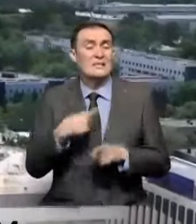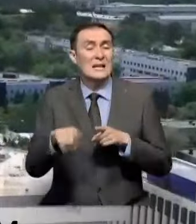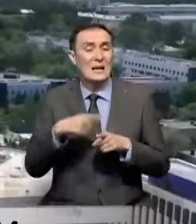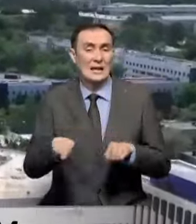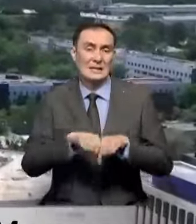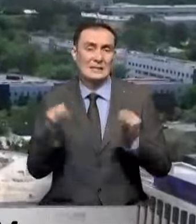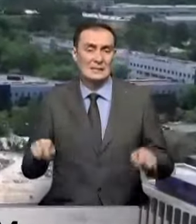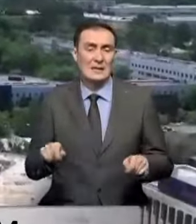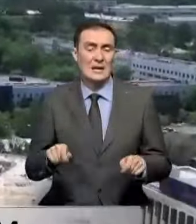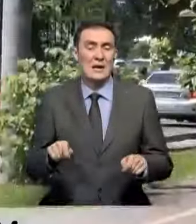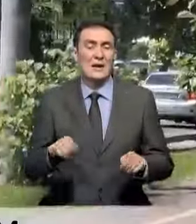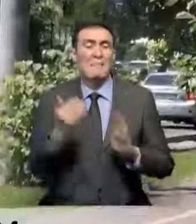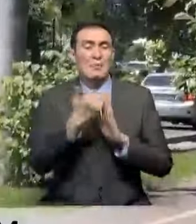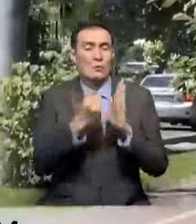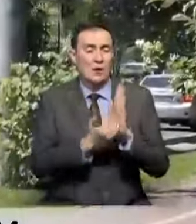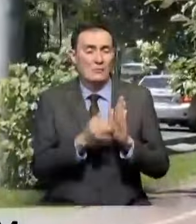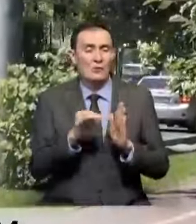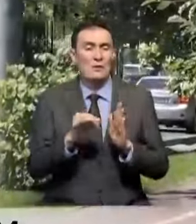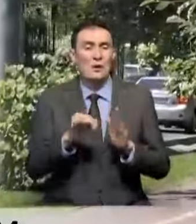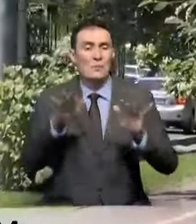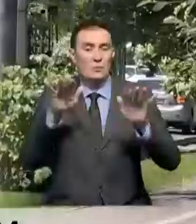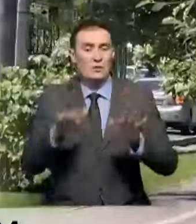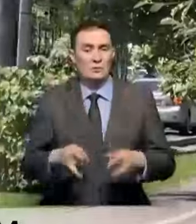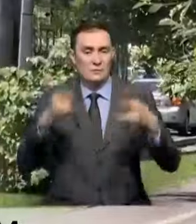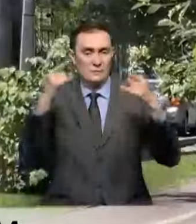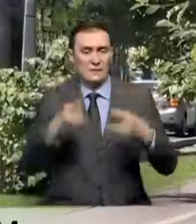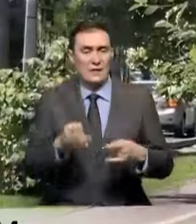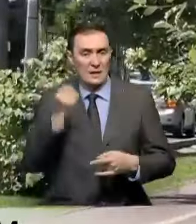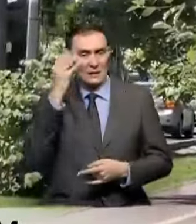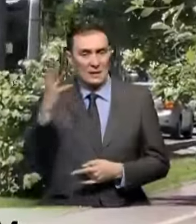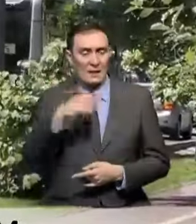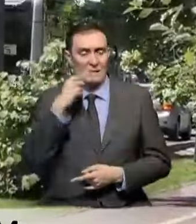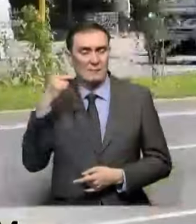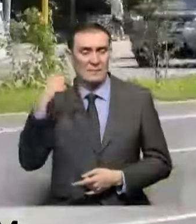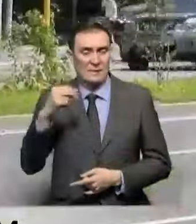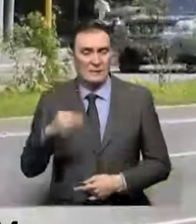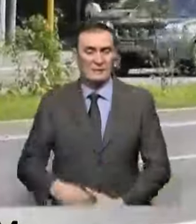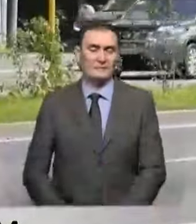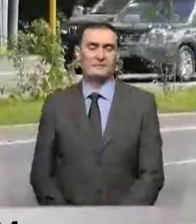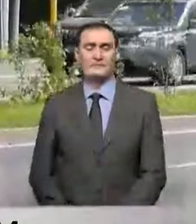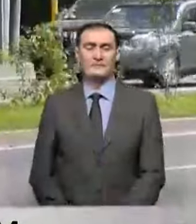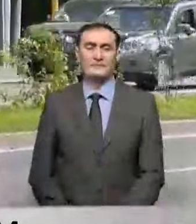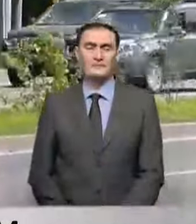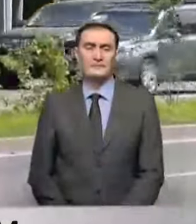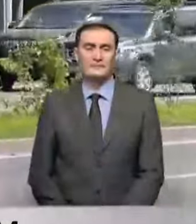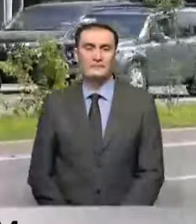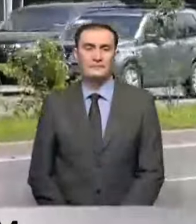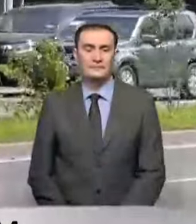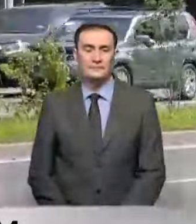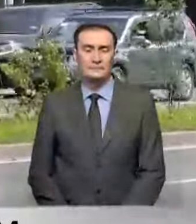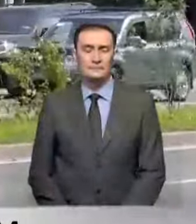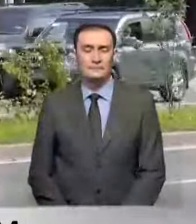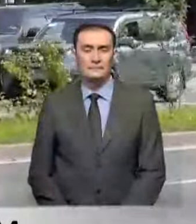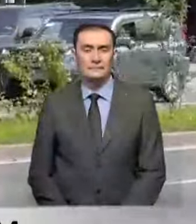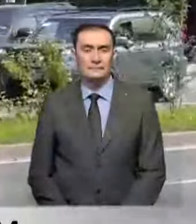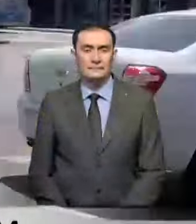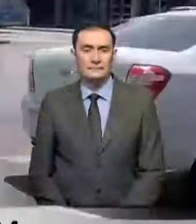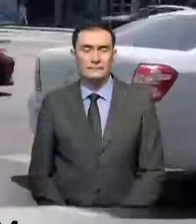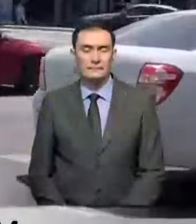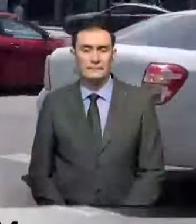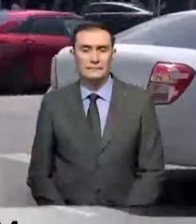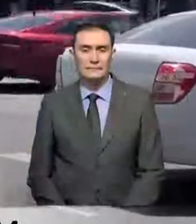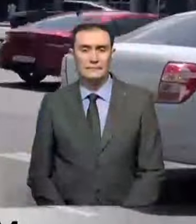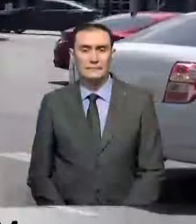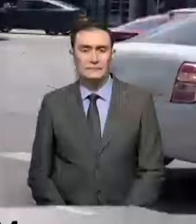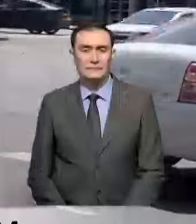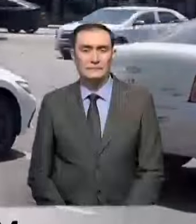создать экосистему искусственного интеллекта заявил президент Айгуля матаева альбеков ланков содействии